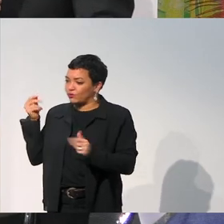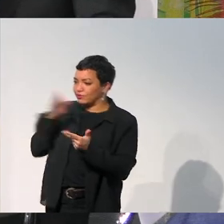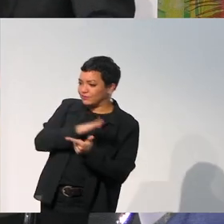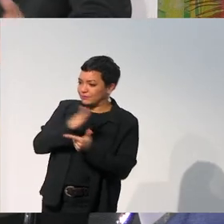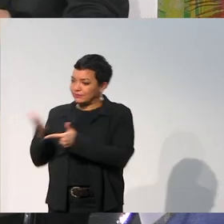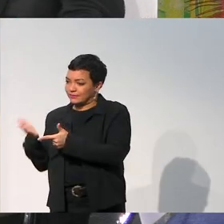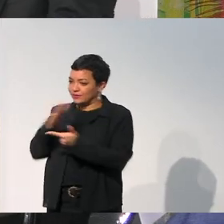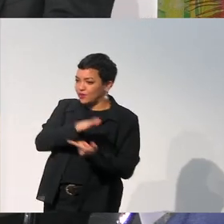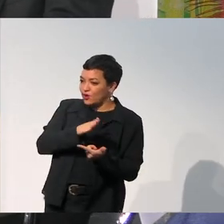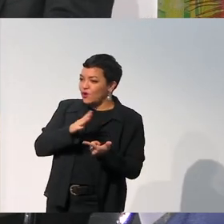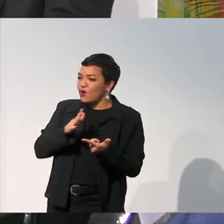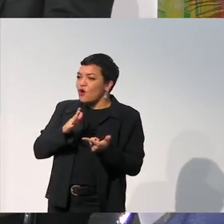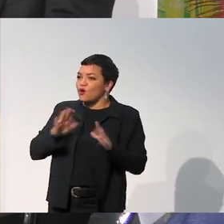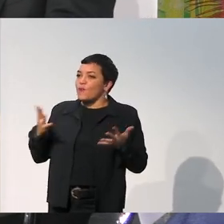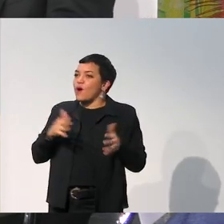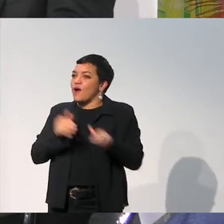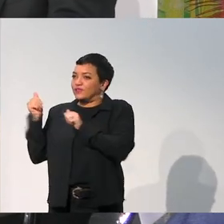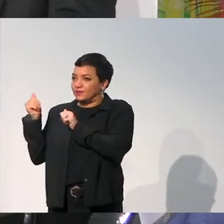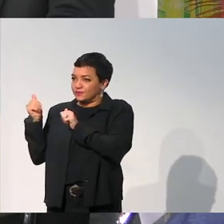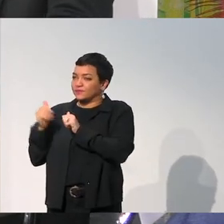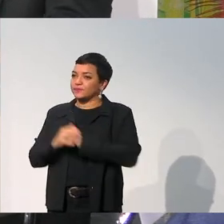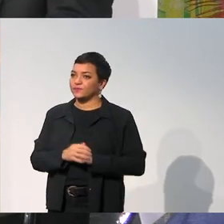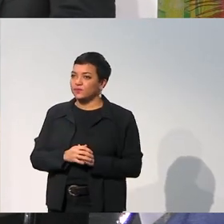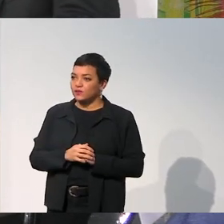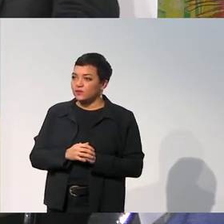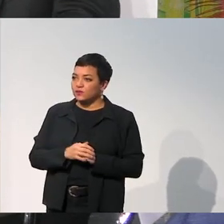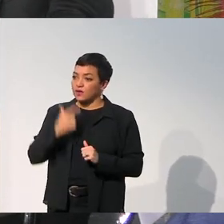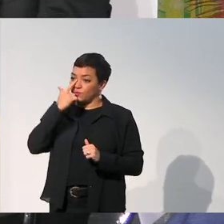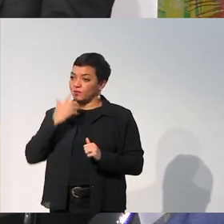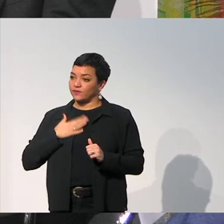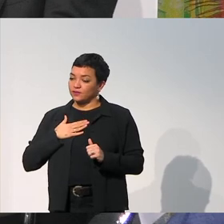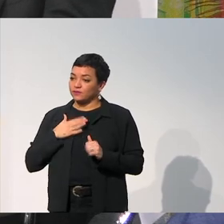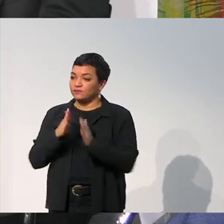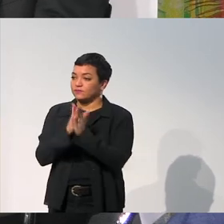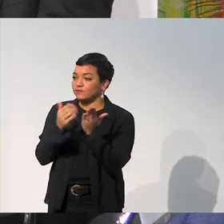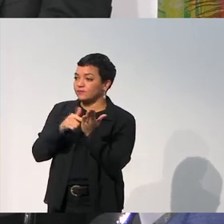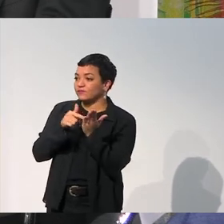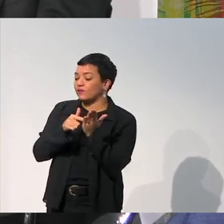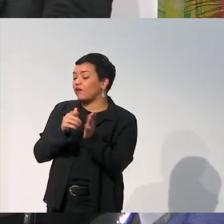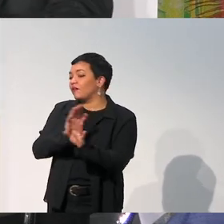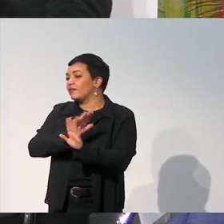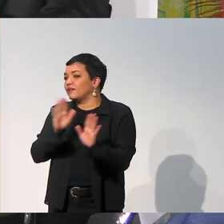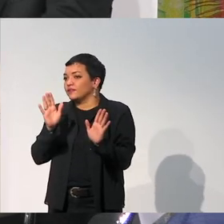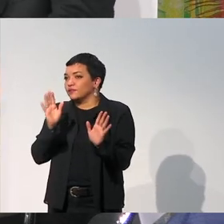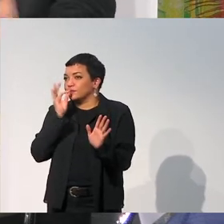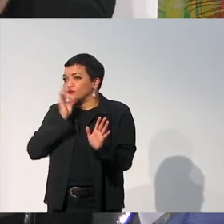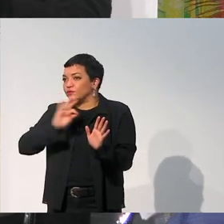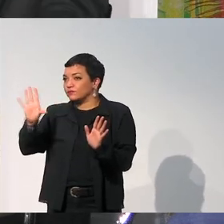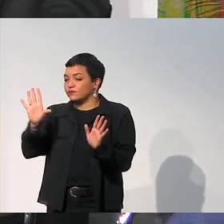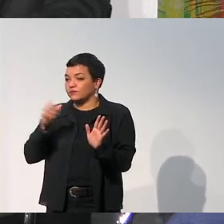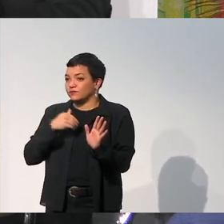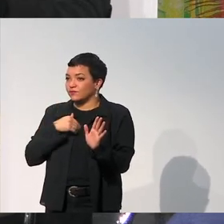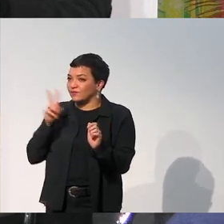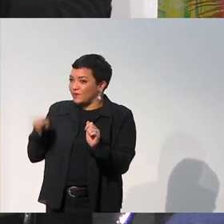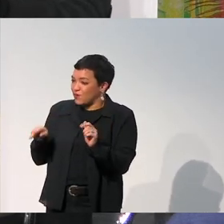échapper à ça? Et je pense que le livre explore, à mon avis, la seule et de manière magistrale voie pour